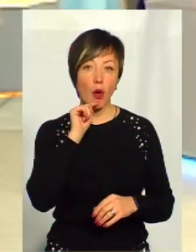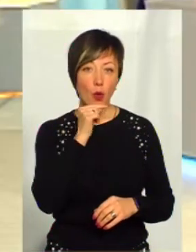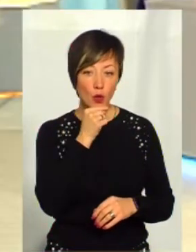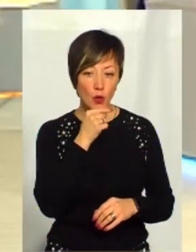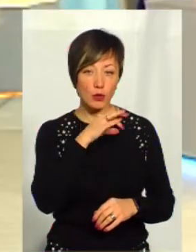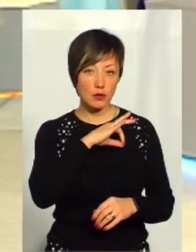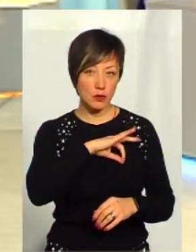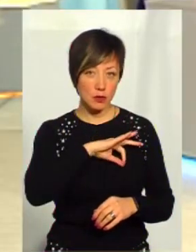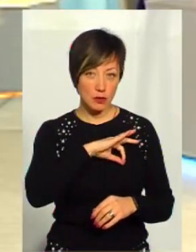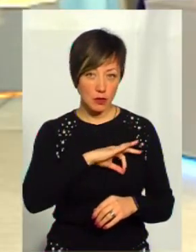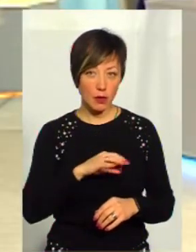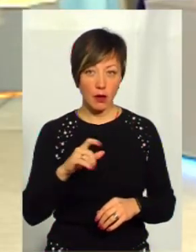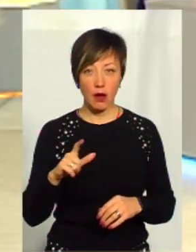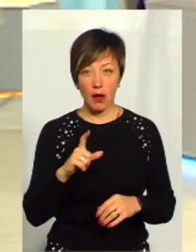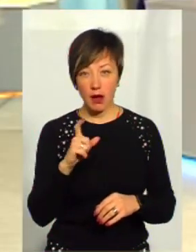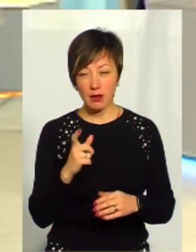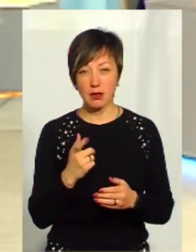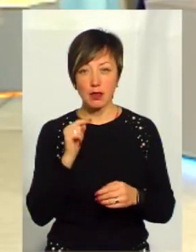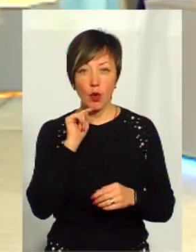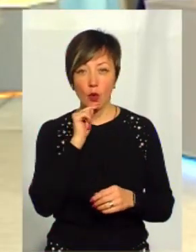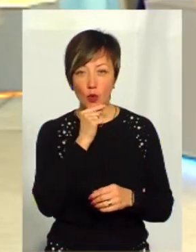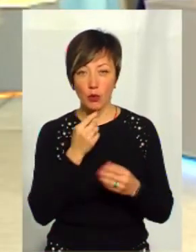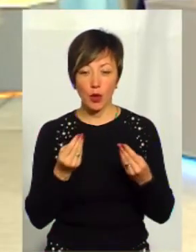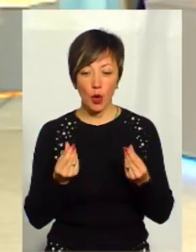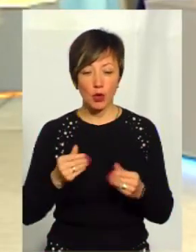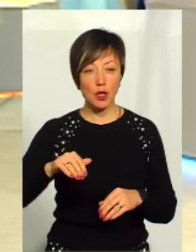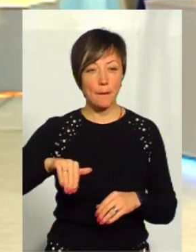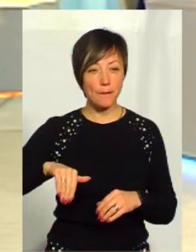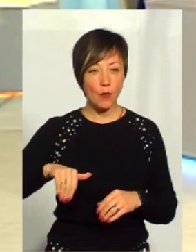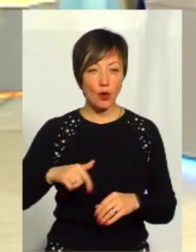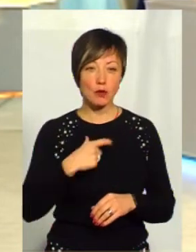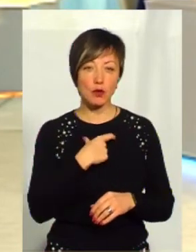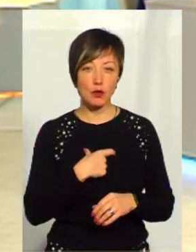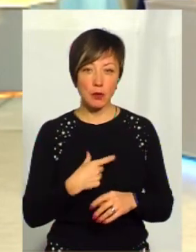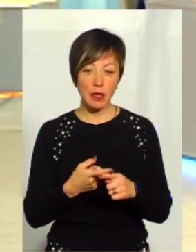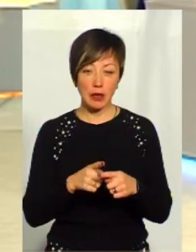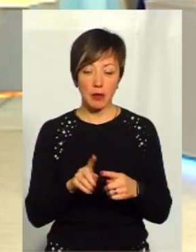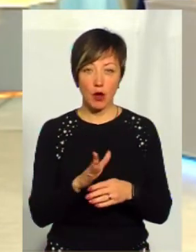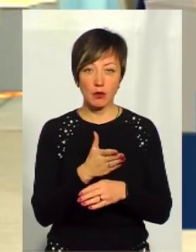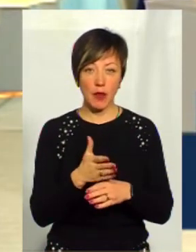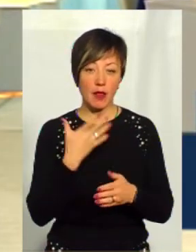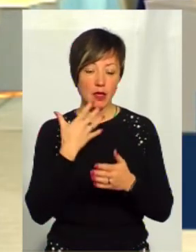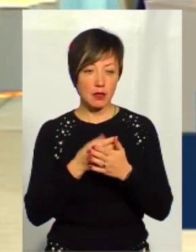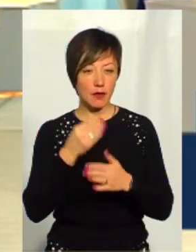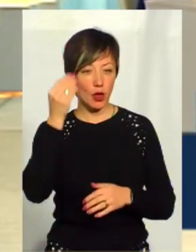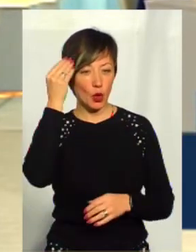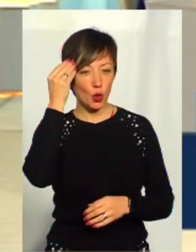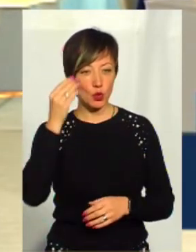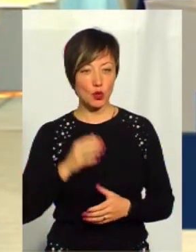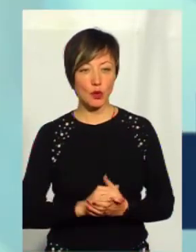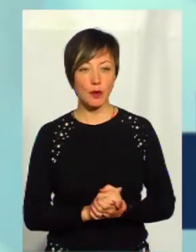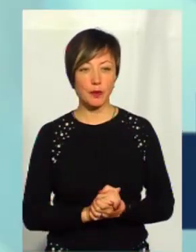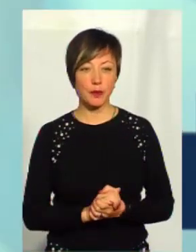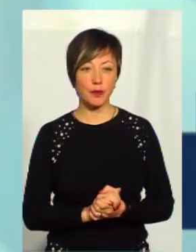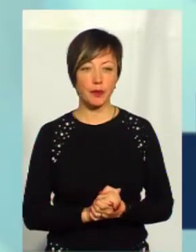споживали послуги і, відповідно, зекономили ці кошти. І потім вже вони самі ними розпорядилися на свій розсуд.